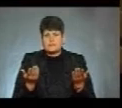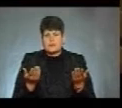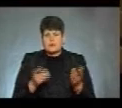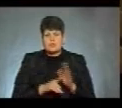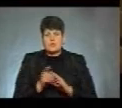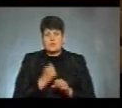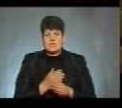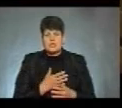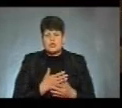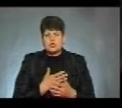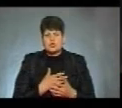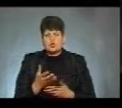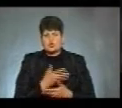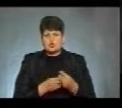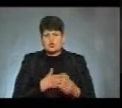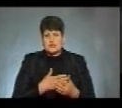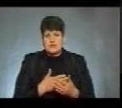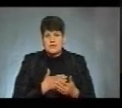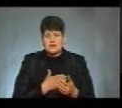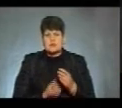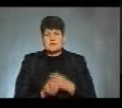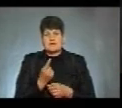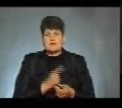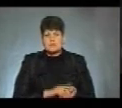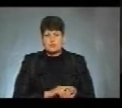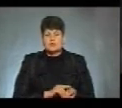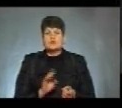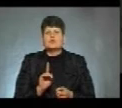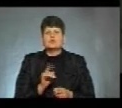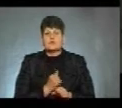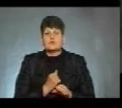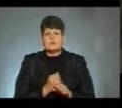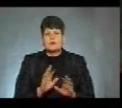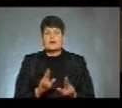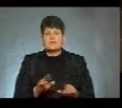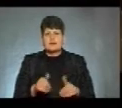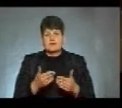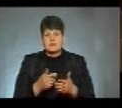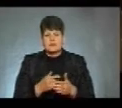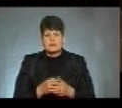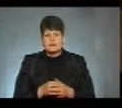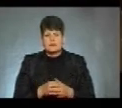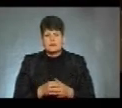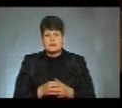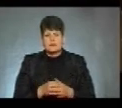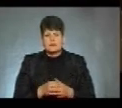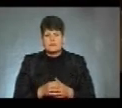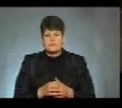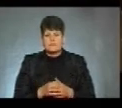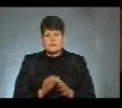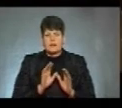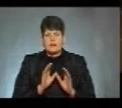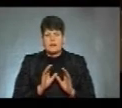дихання робити, пульс появився. Розкажіть, що саме ви робили, як ви надавали медичну допомогу? Дихали в легені.